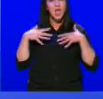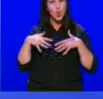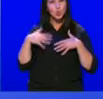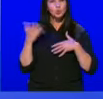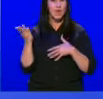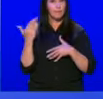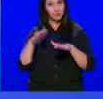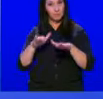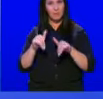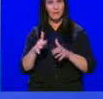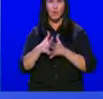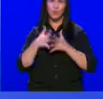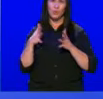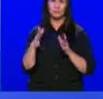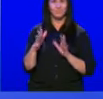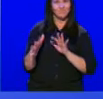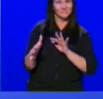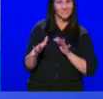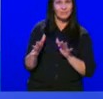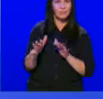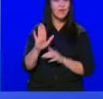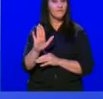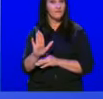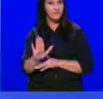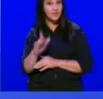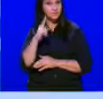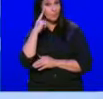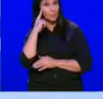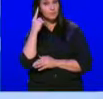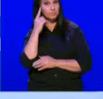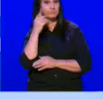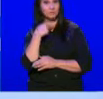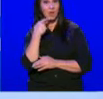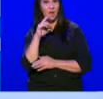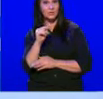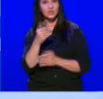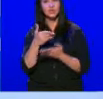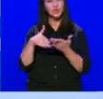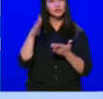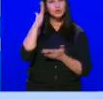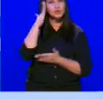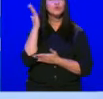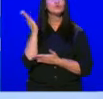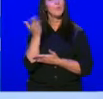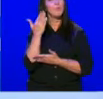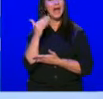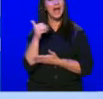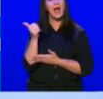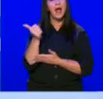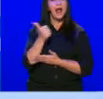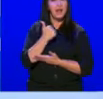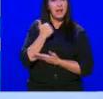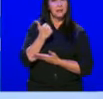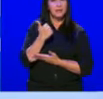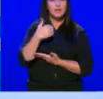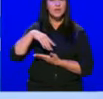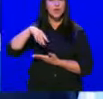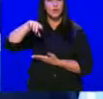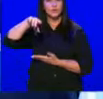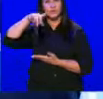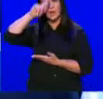беше приемано с огромен скептицизъм. Вие споменахте част от страните, които бяха лидирани от Германия и от